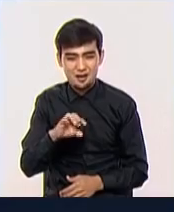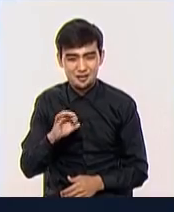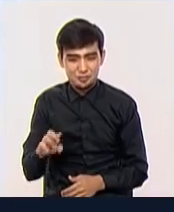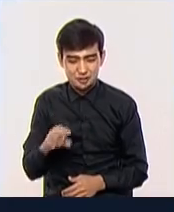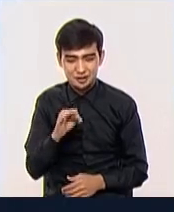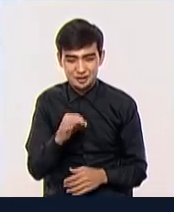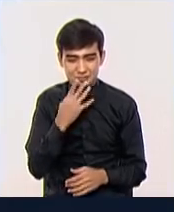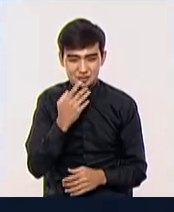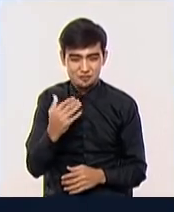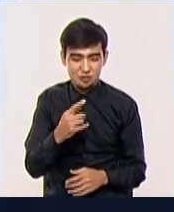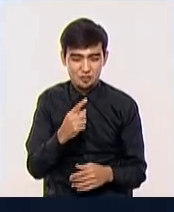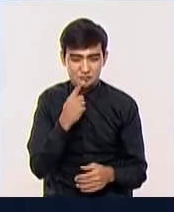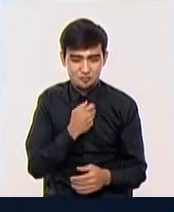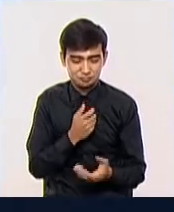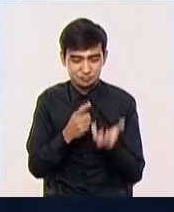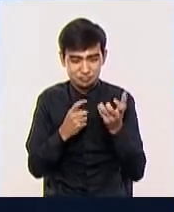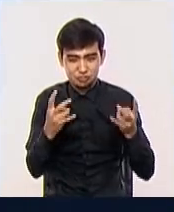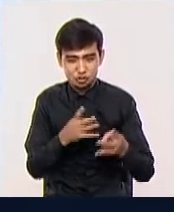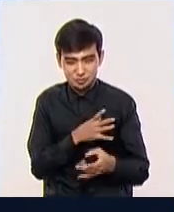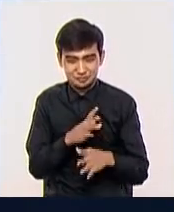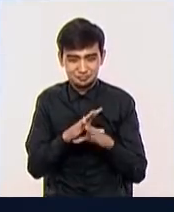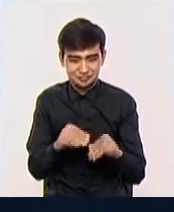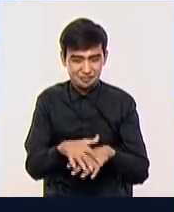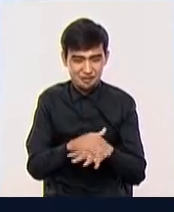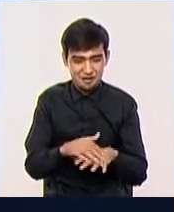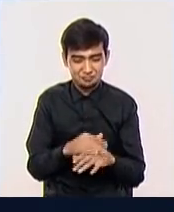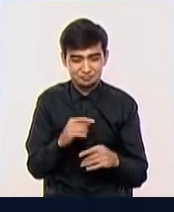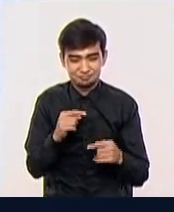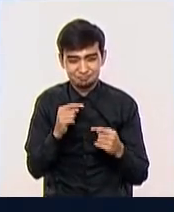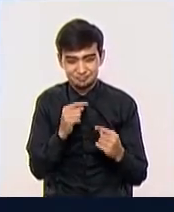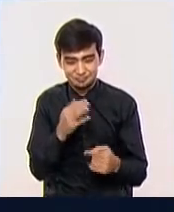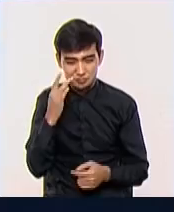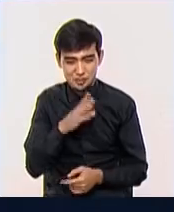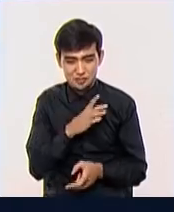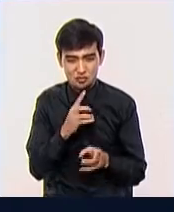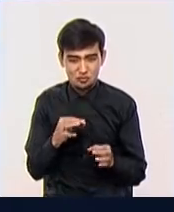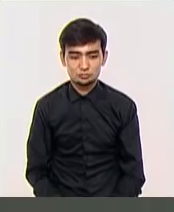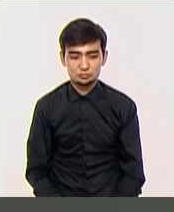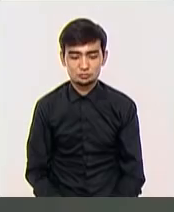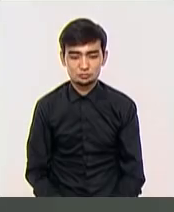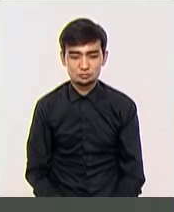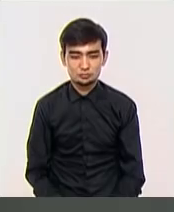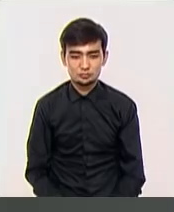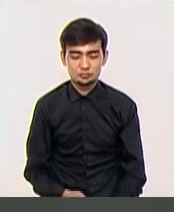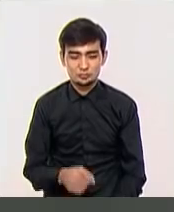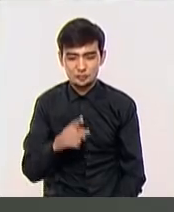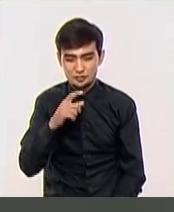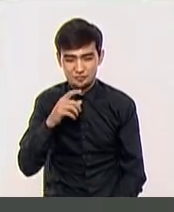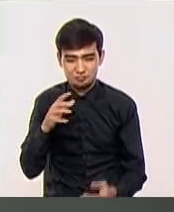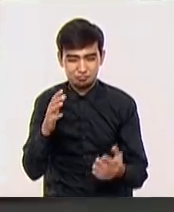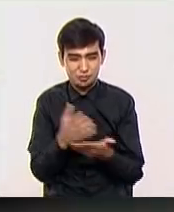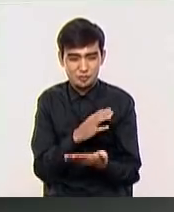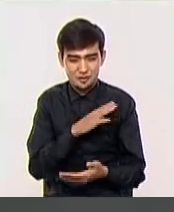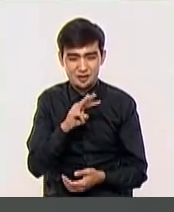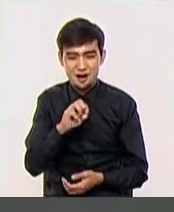были делать предупредительные выстрелы, чтобы сдержать толпу. Хронология событий в нашем материале. Молниеносная победа талибов и